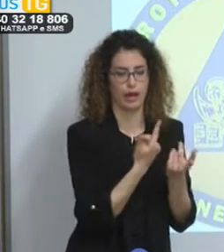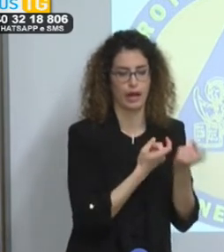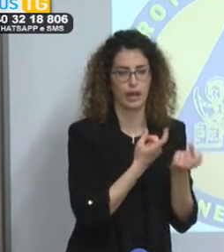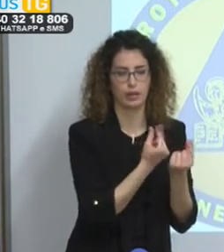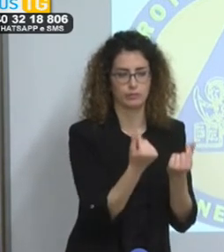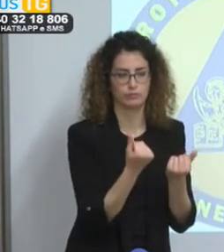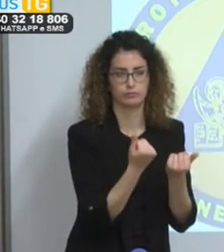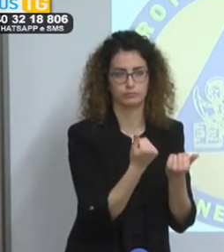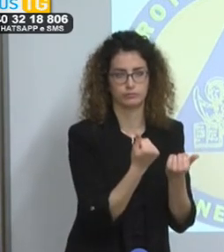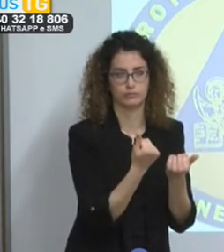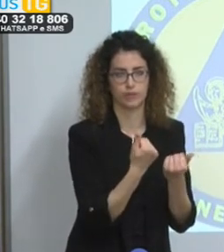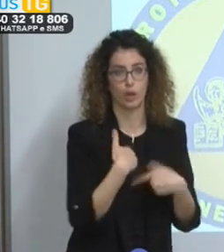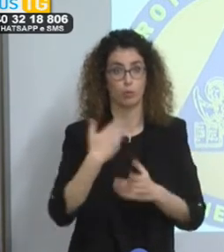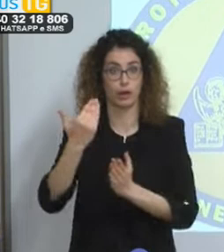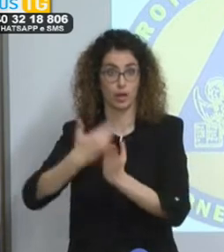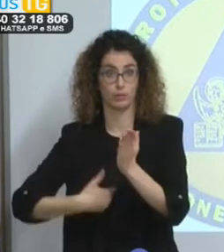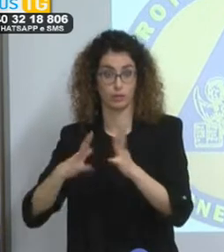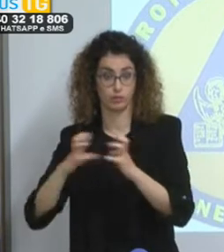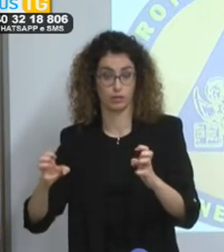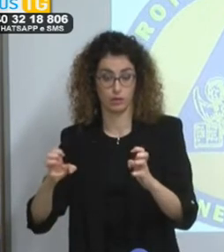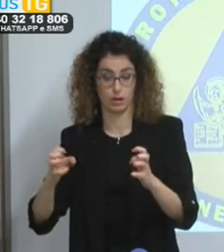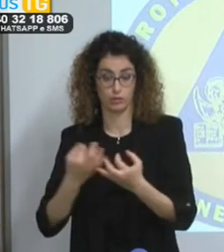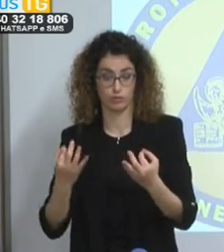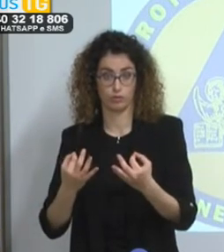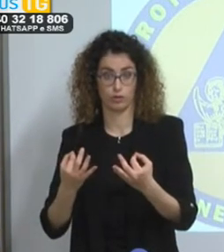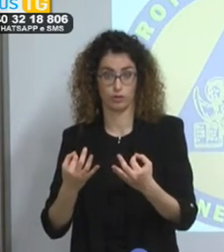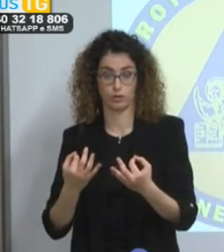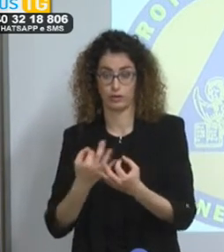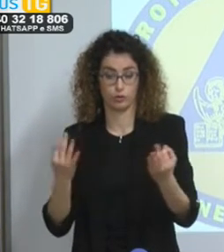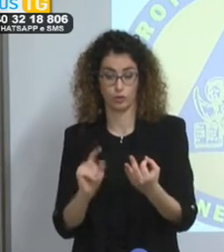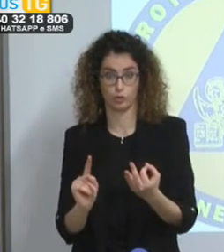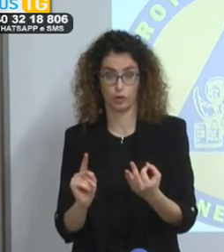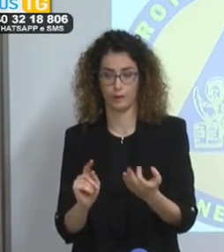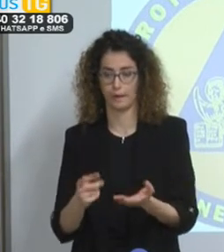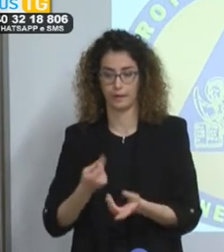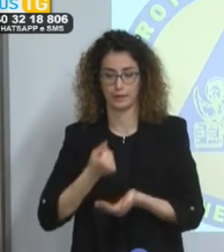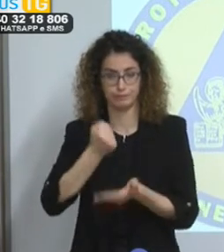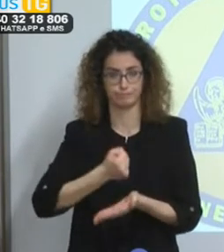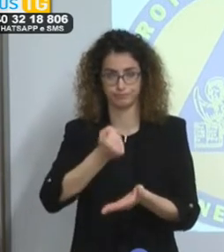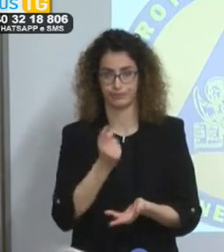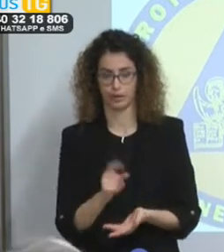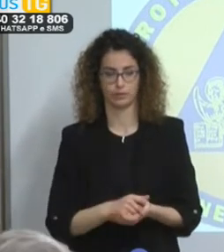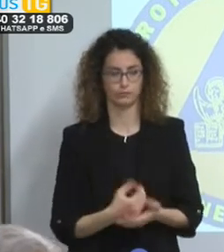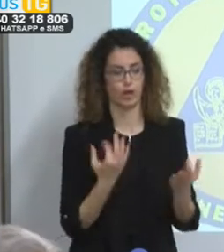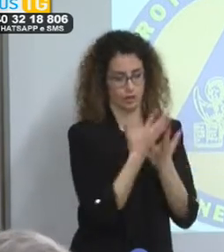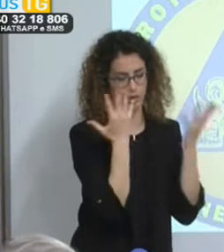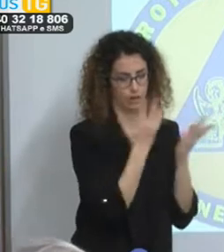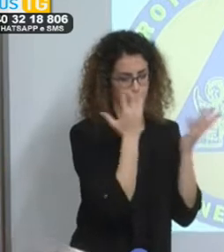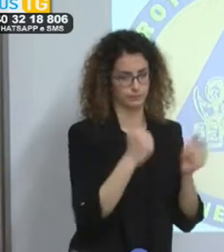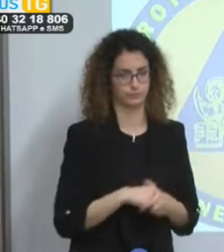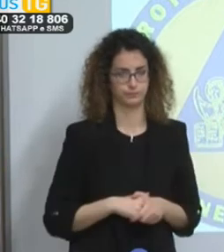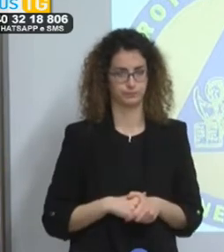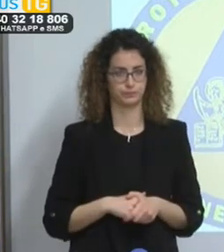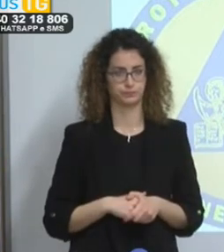che... Sì, ma anche un piano industriale che stia, certo, in piedi, sì, sì, perché sì. Se no non ce lo finanziano. Chiaro, sì, dopo quello che ho fatto. Bene, ecco,